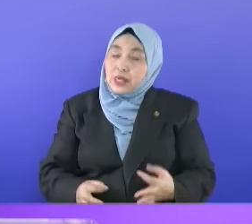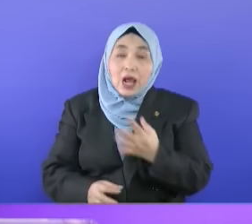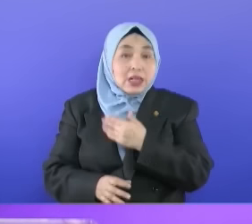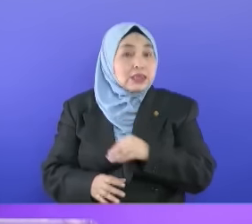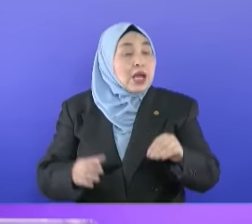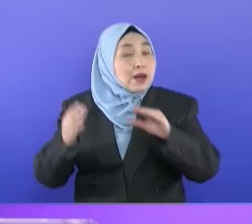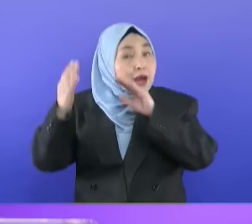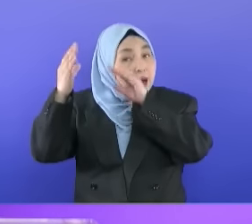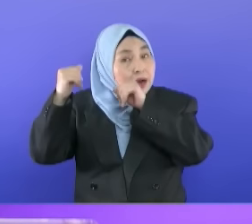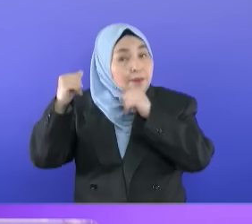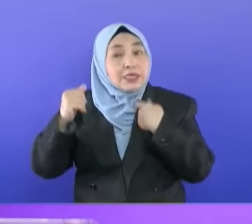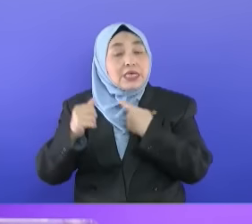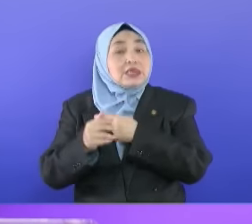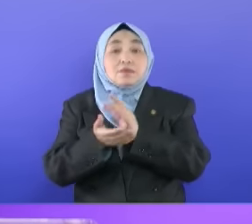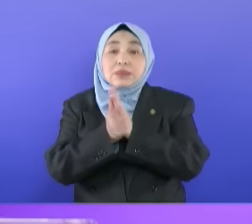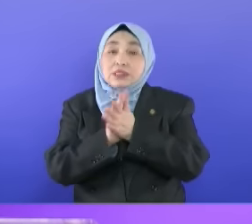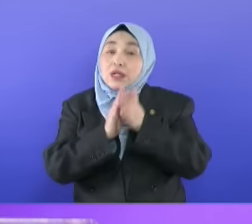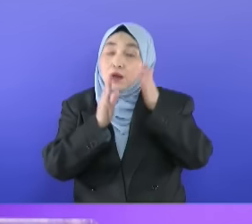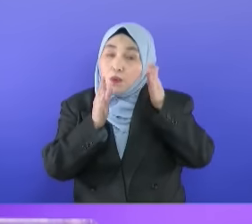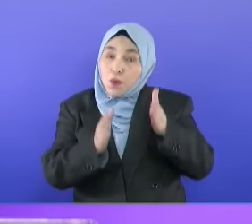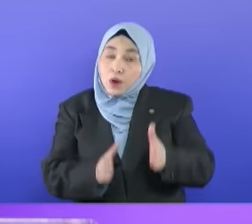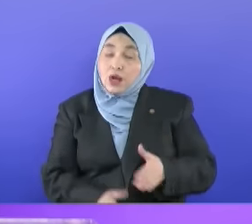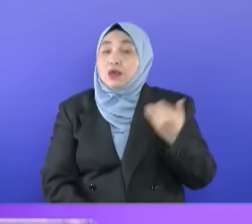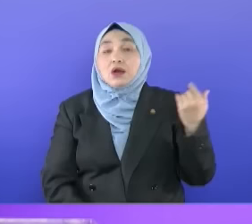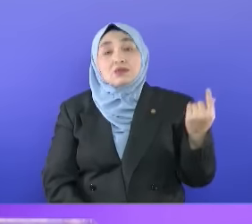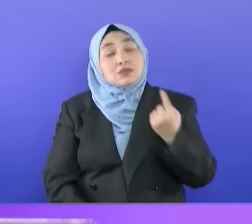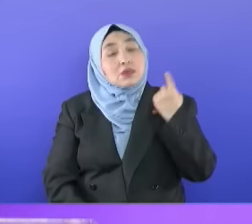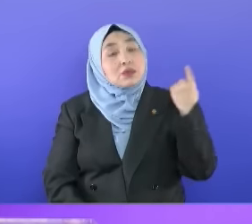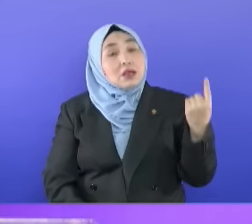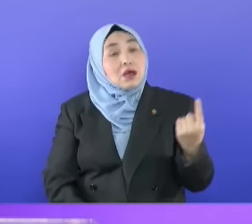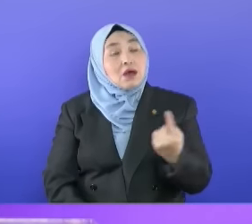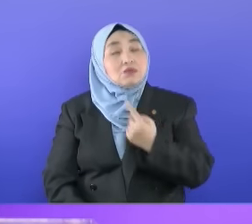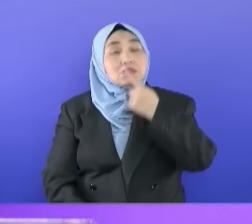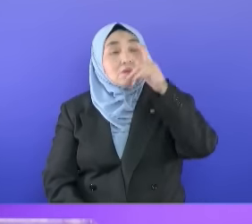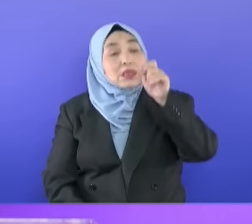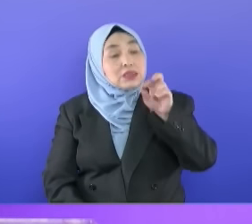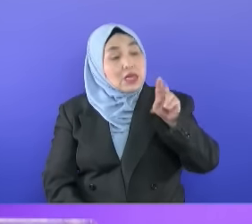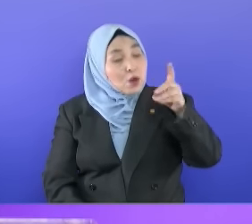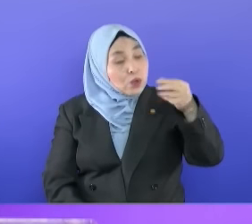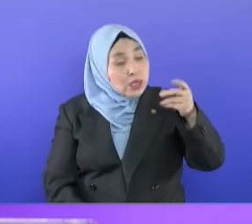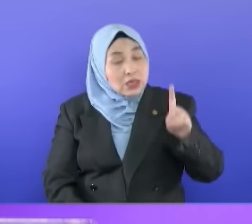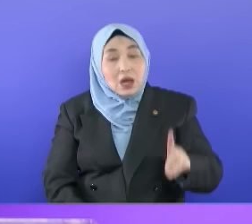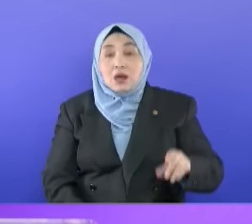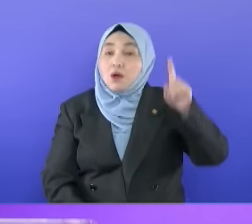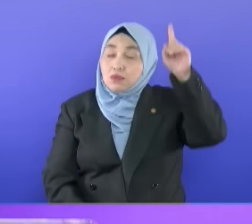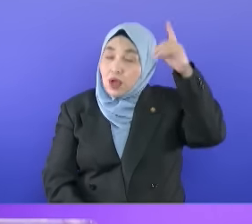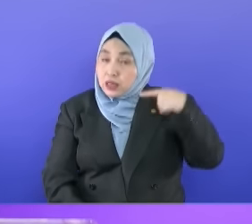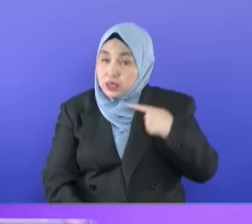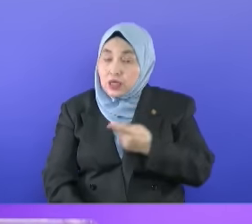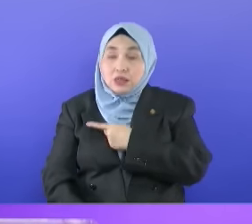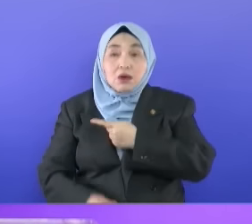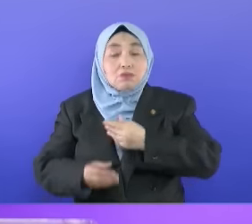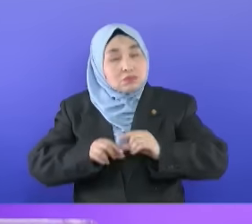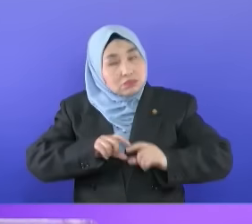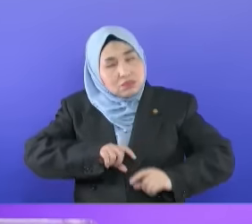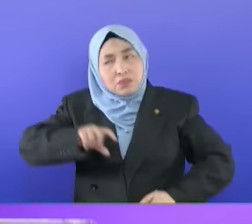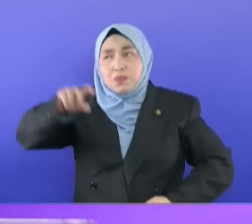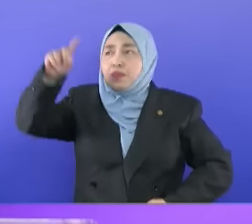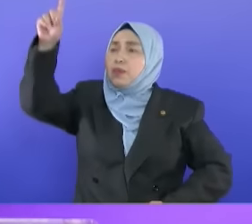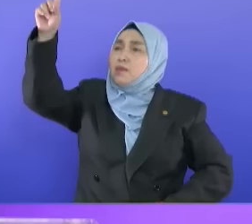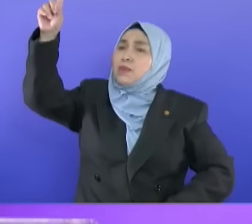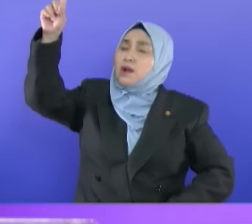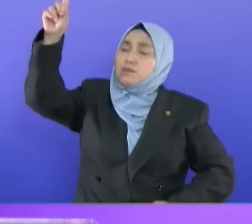moga-moga kita menjadi orang yang mentauhidkan Allah dan kita berusaha menyerahkan ketentuan pada Allah